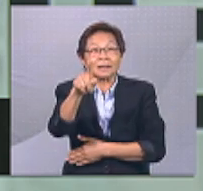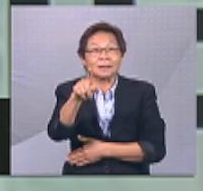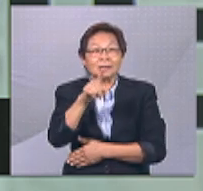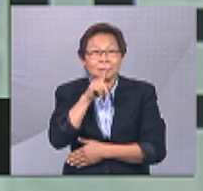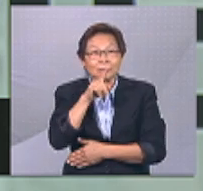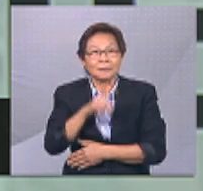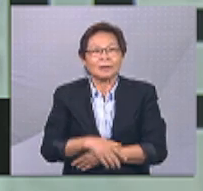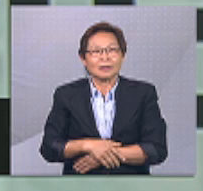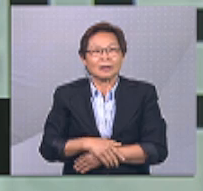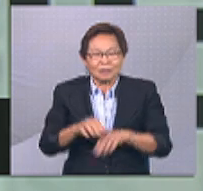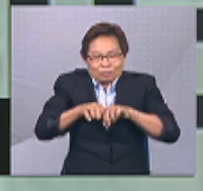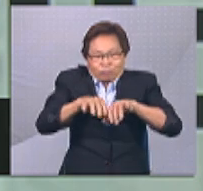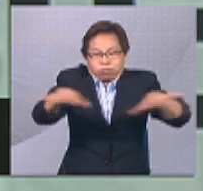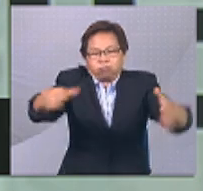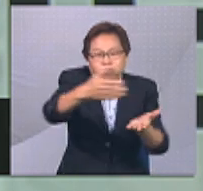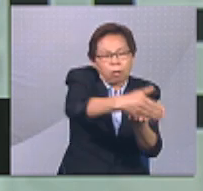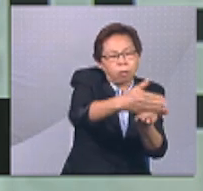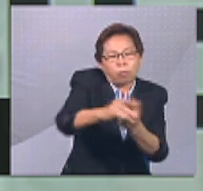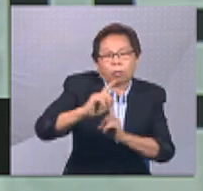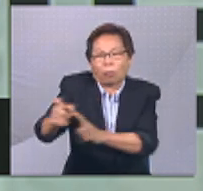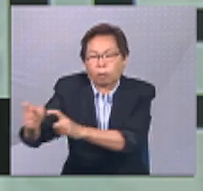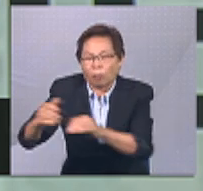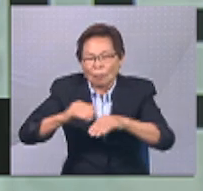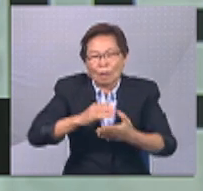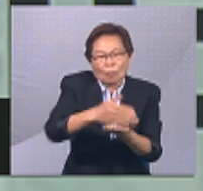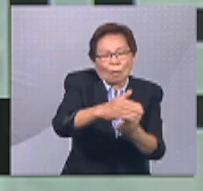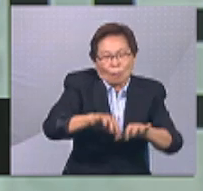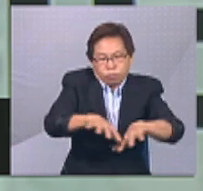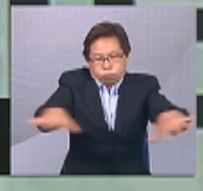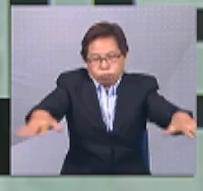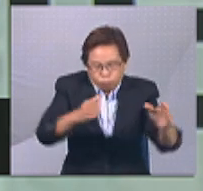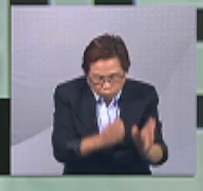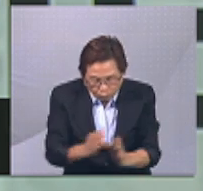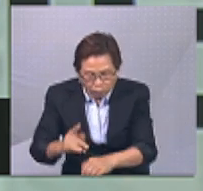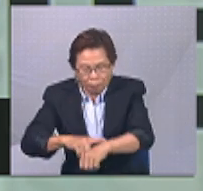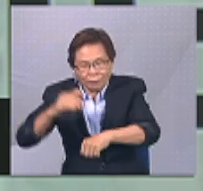rangkaian untuk pengagihan itu boleh diperkemaskan daripada masa ke semasa.